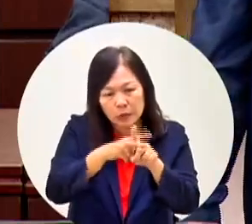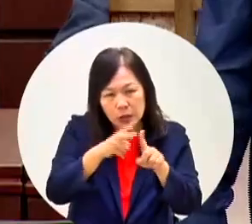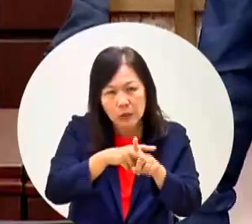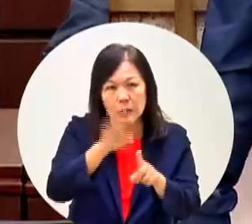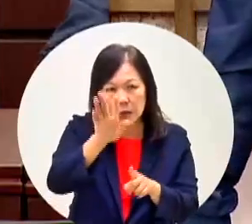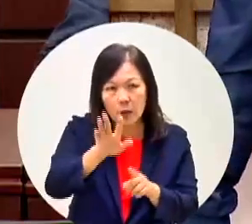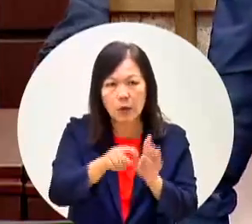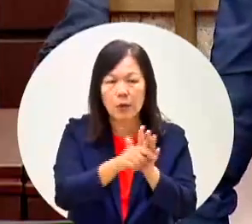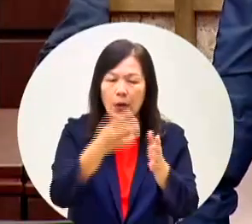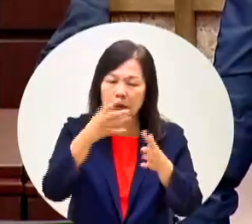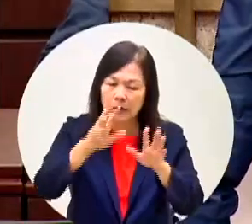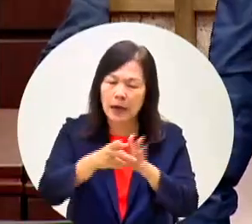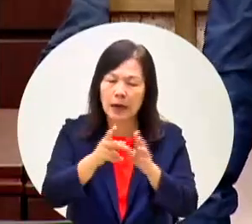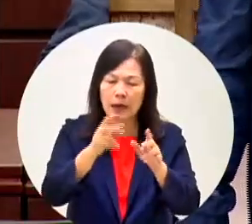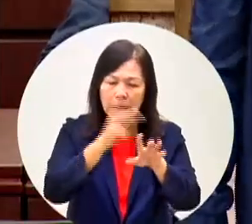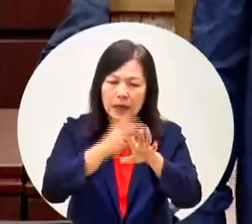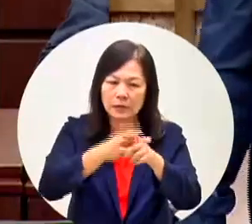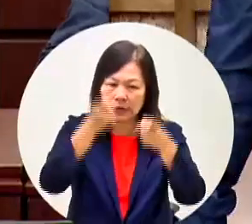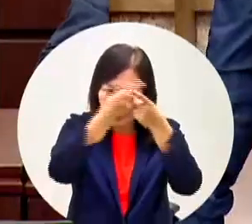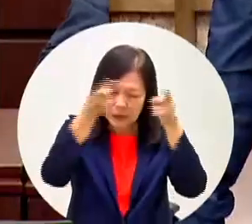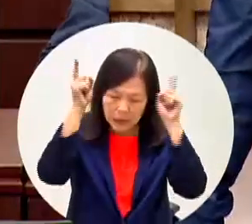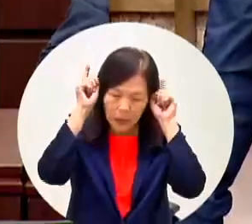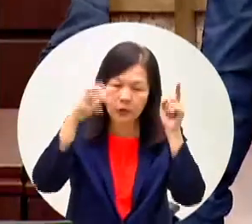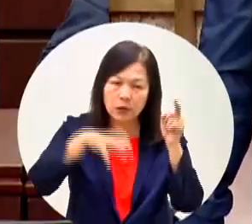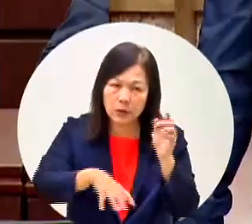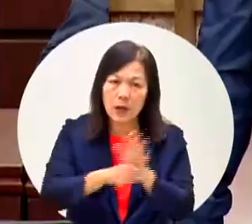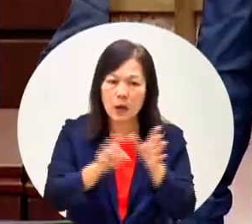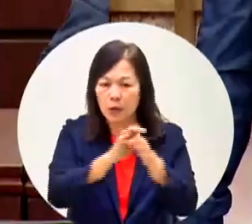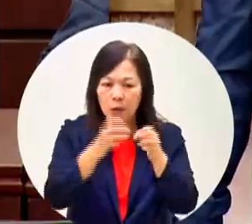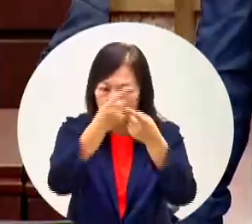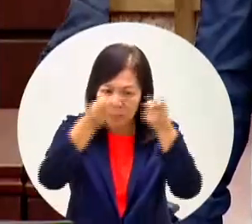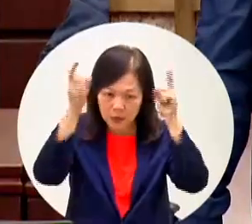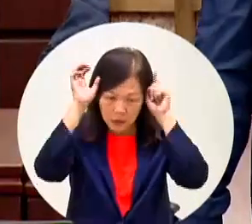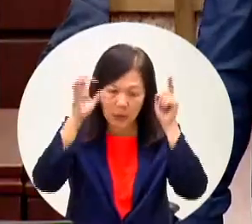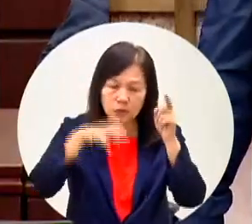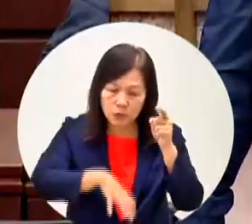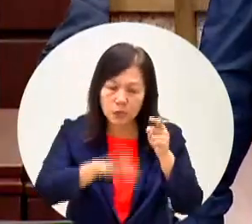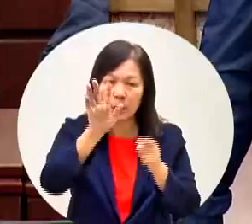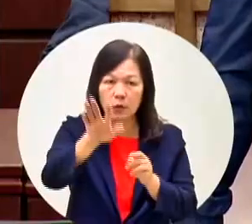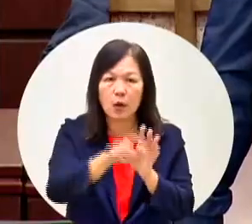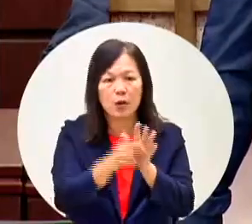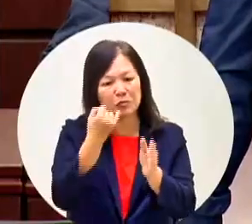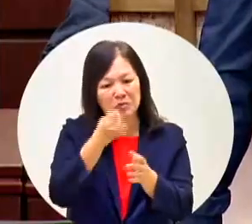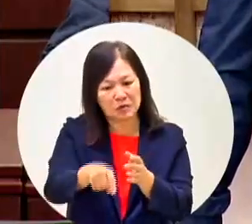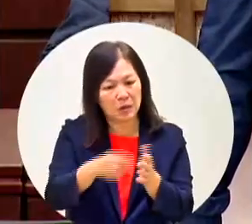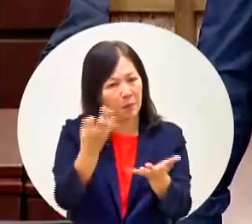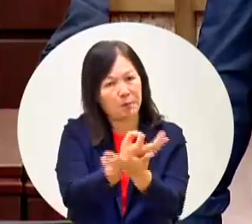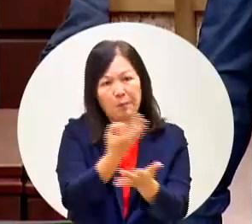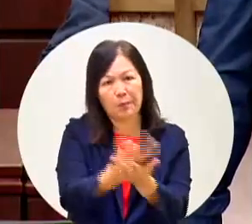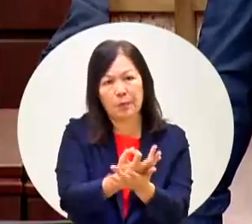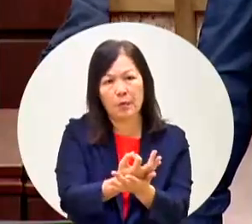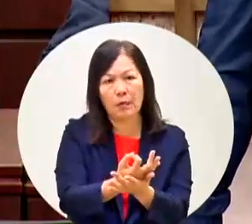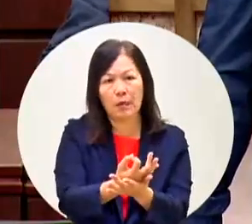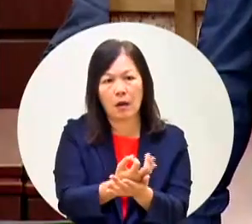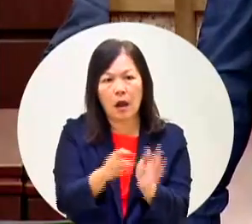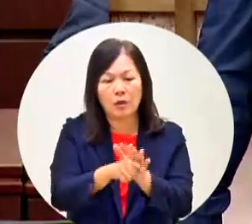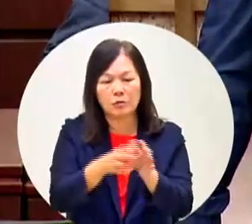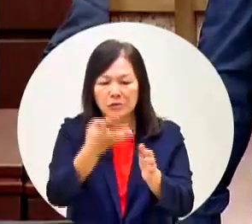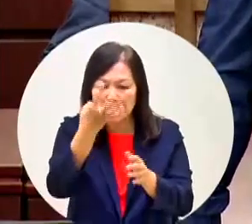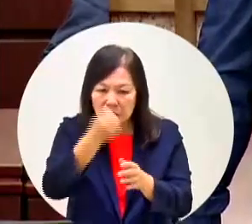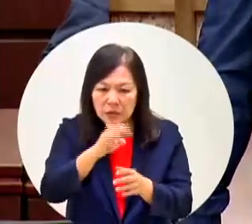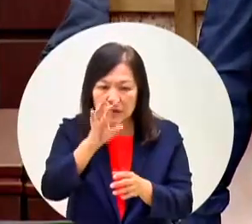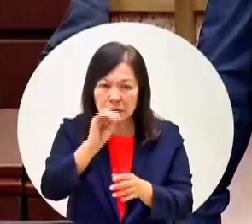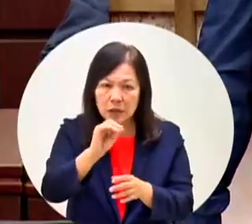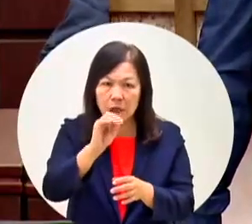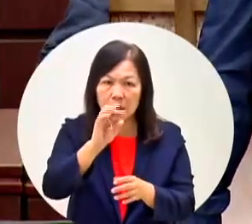一些相关大学里面，但是不够，他可能这个只有几千万台币而已，这是远远不够的。